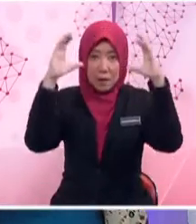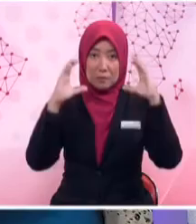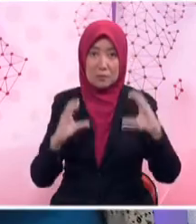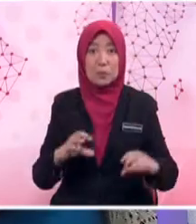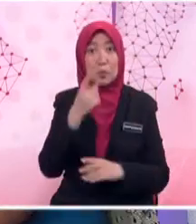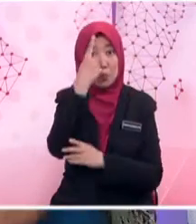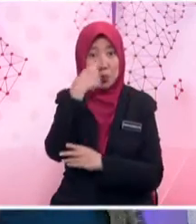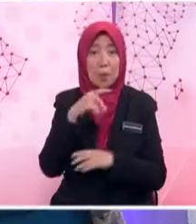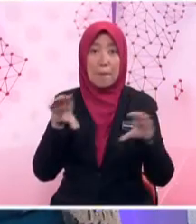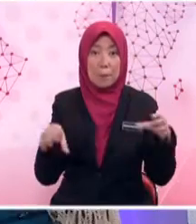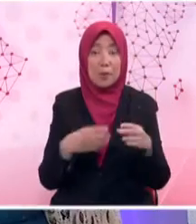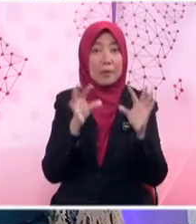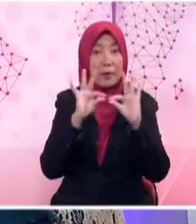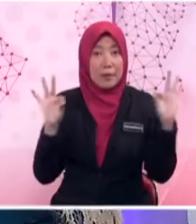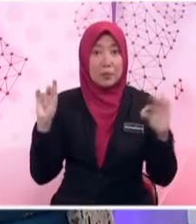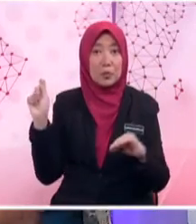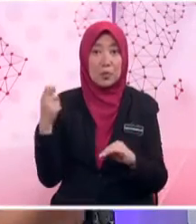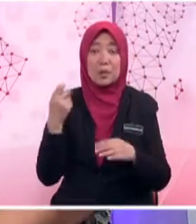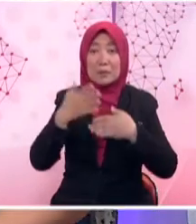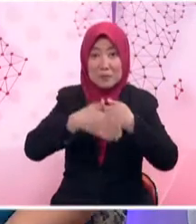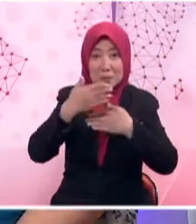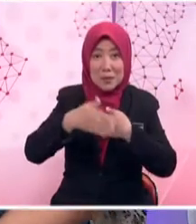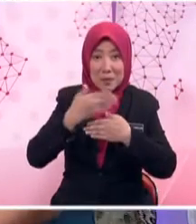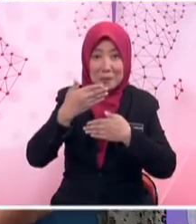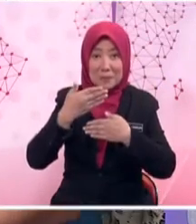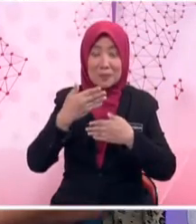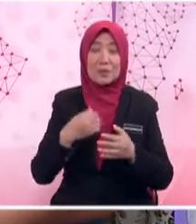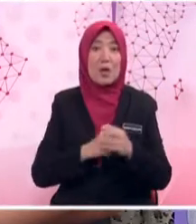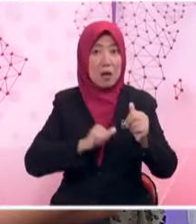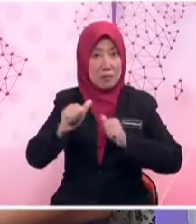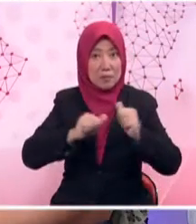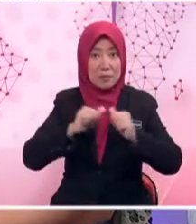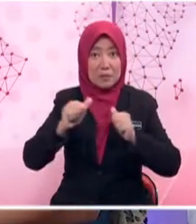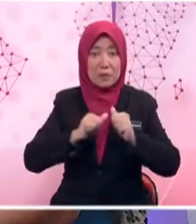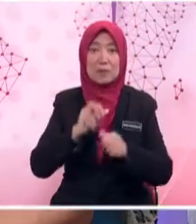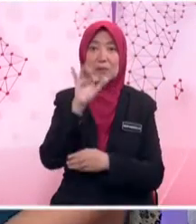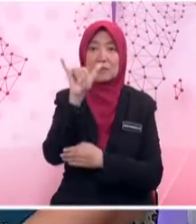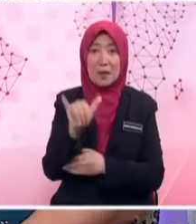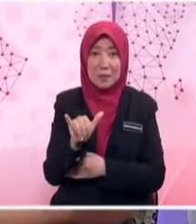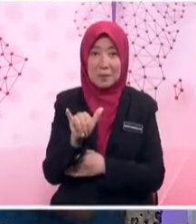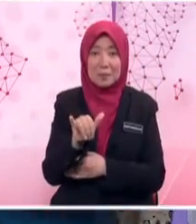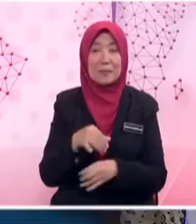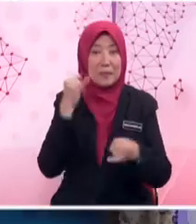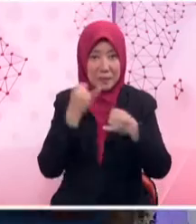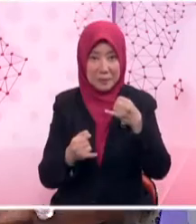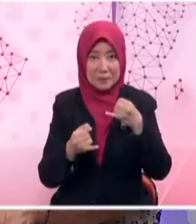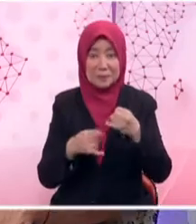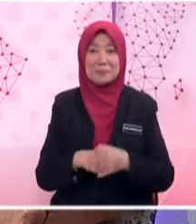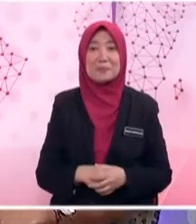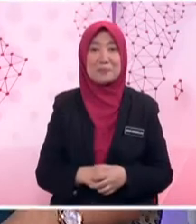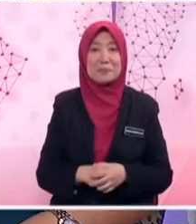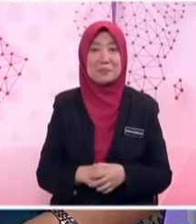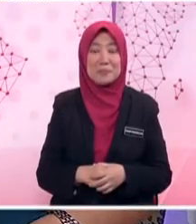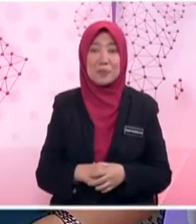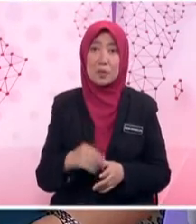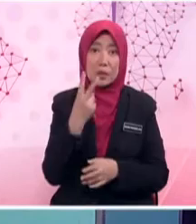yang mudah. Okey, okay, kita last kali aktiviti terakhir ni saya bagi juga peluang kepada Rina untuk cuba. Kita